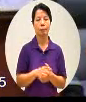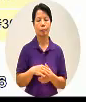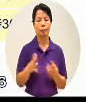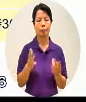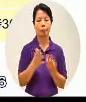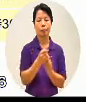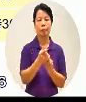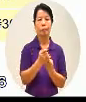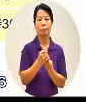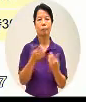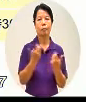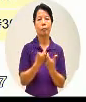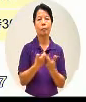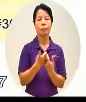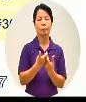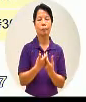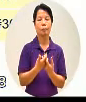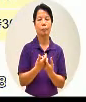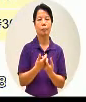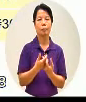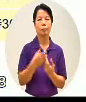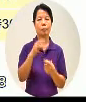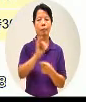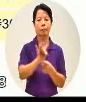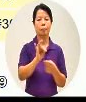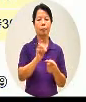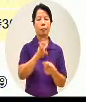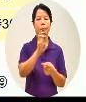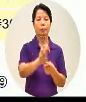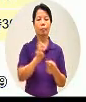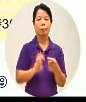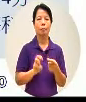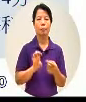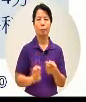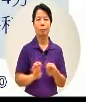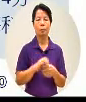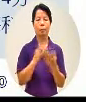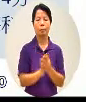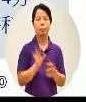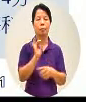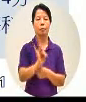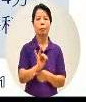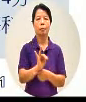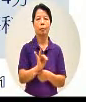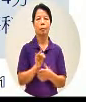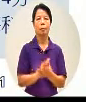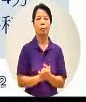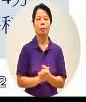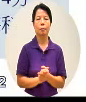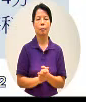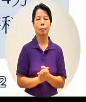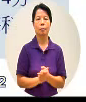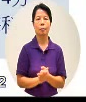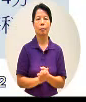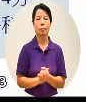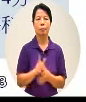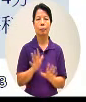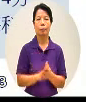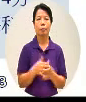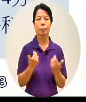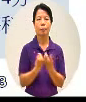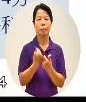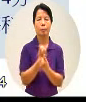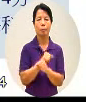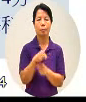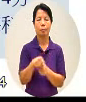分嘛，这三项加开三十加开一包分哦。啊，我先讲会考好